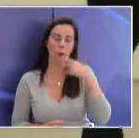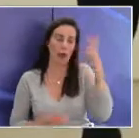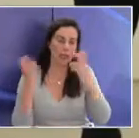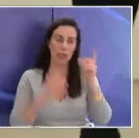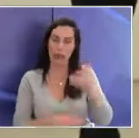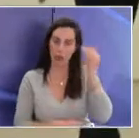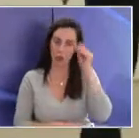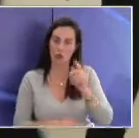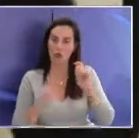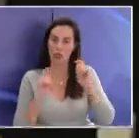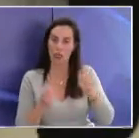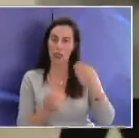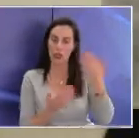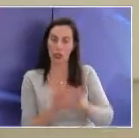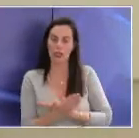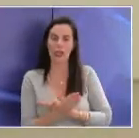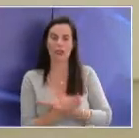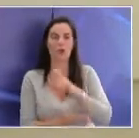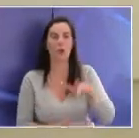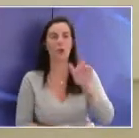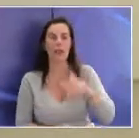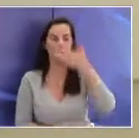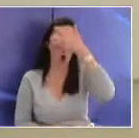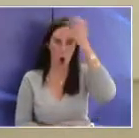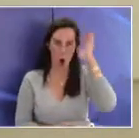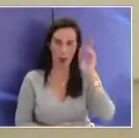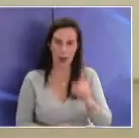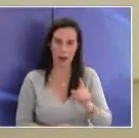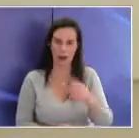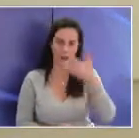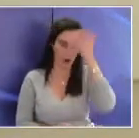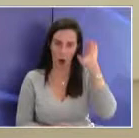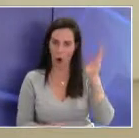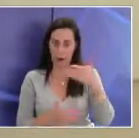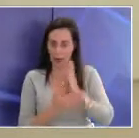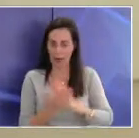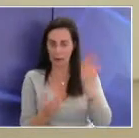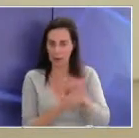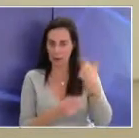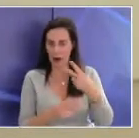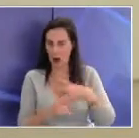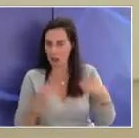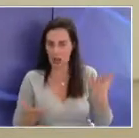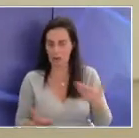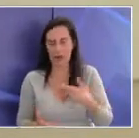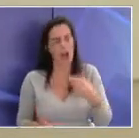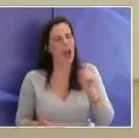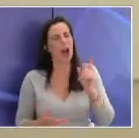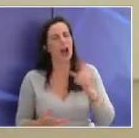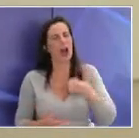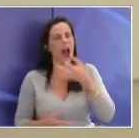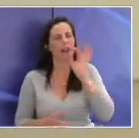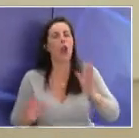צריך לזכור שהוא הגיש כתבי אישום נגד אולמרט וגם אולמרט יצא זכאי מחלקם, אז אני שוב לא הייתי